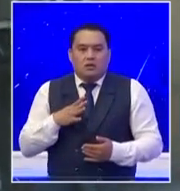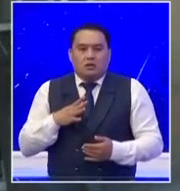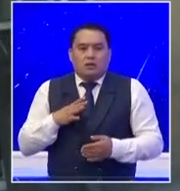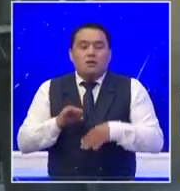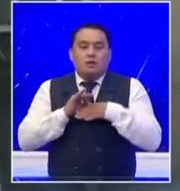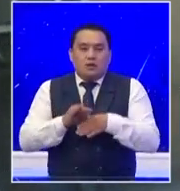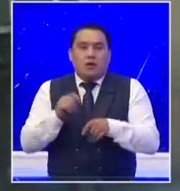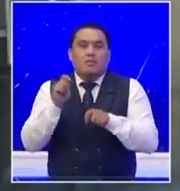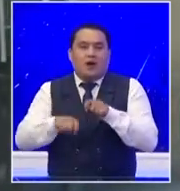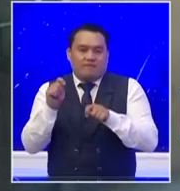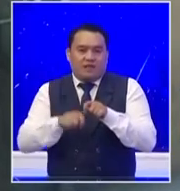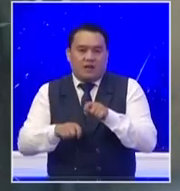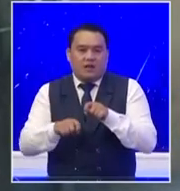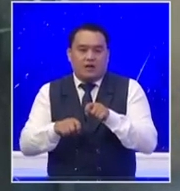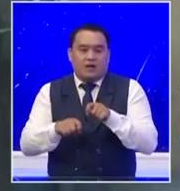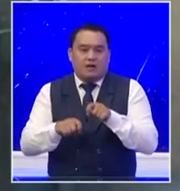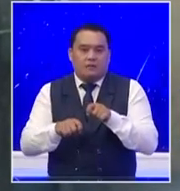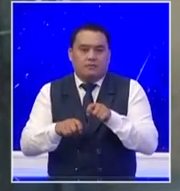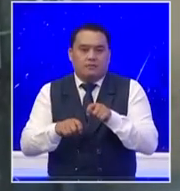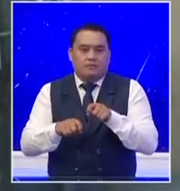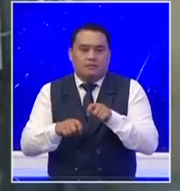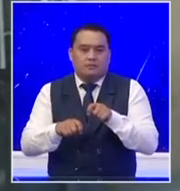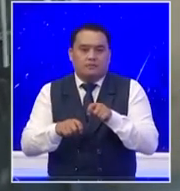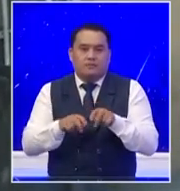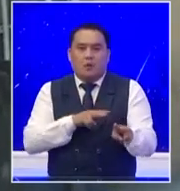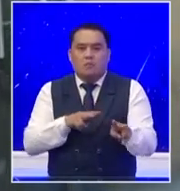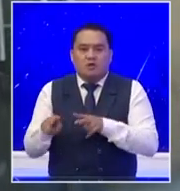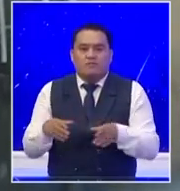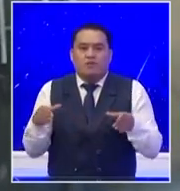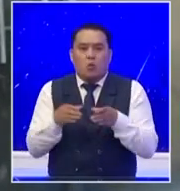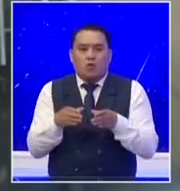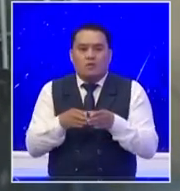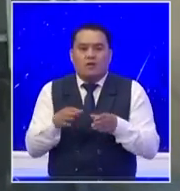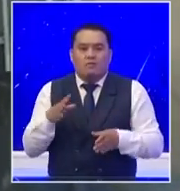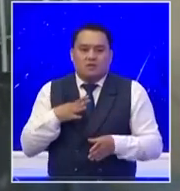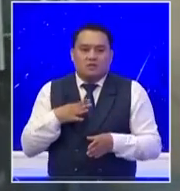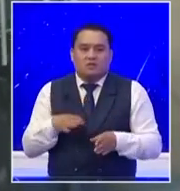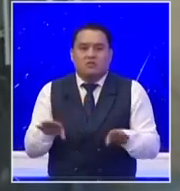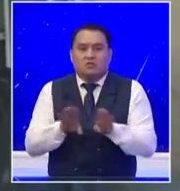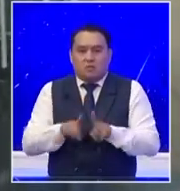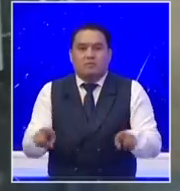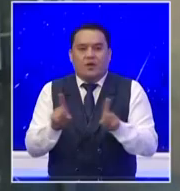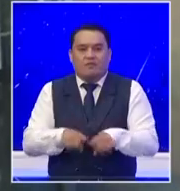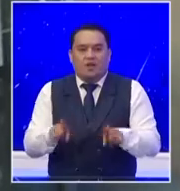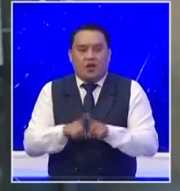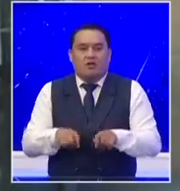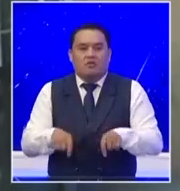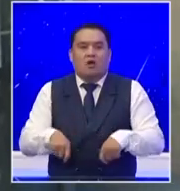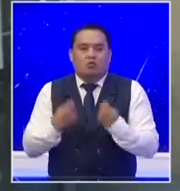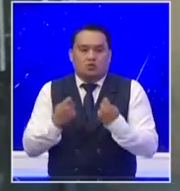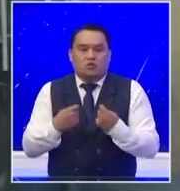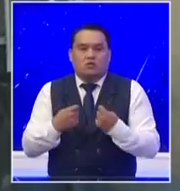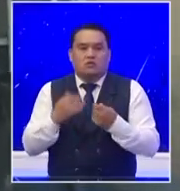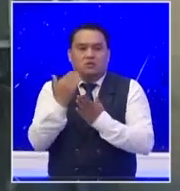проведя обследование мониторинговой группы, выявляются те же самые нарушения. Согласно